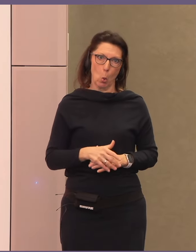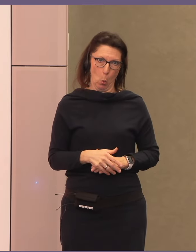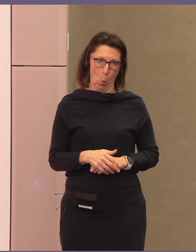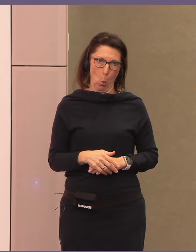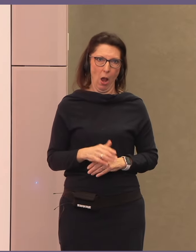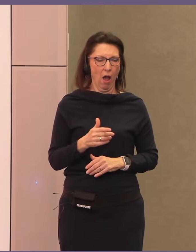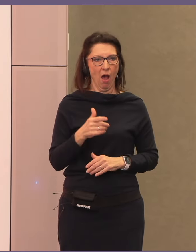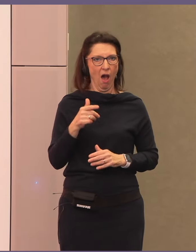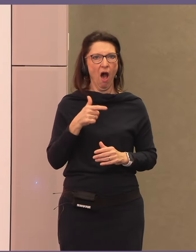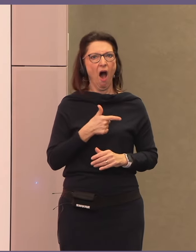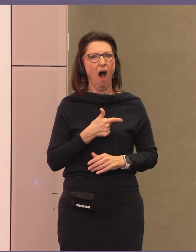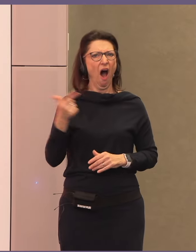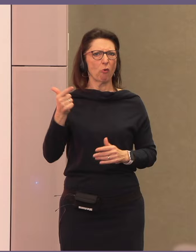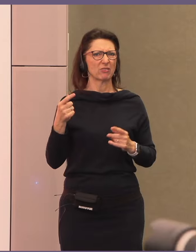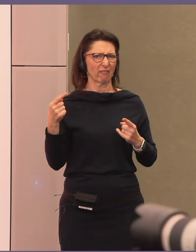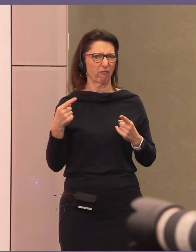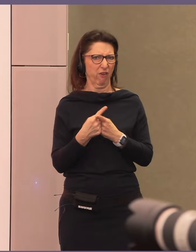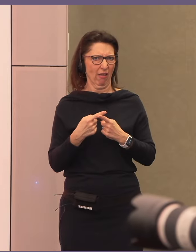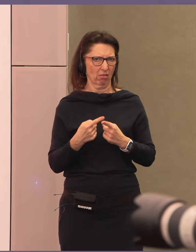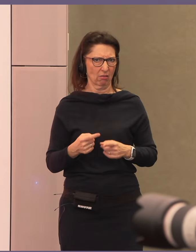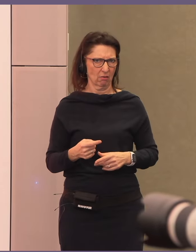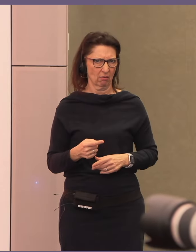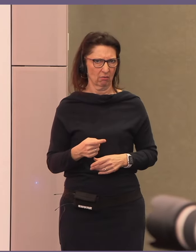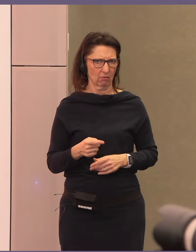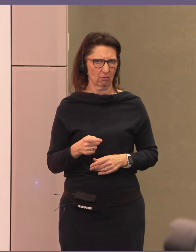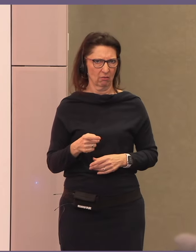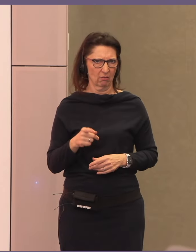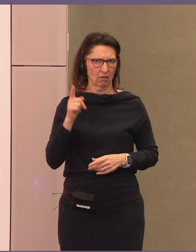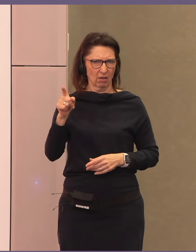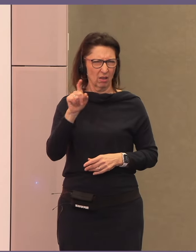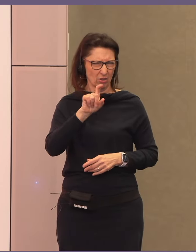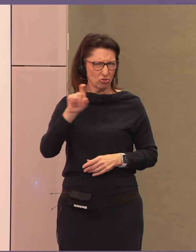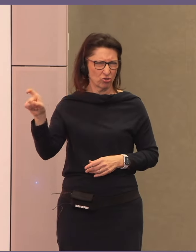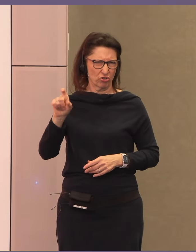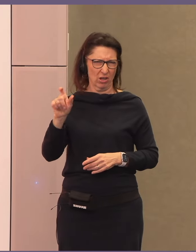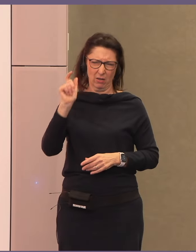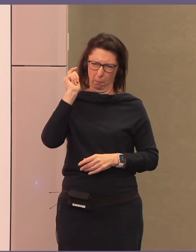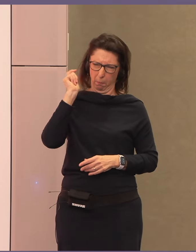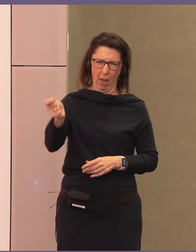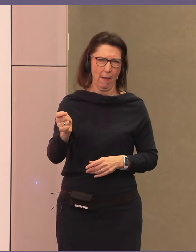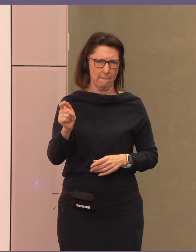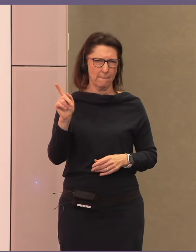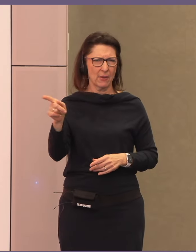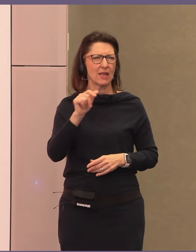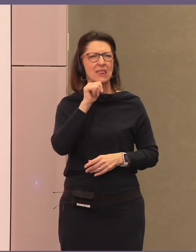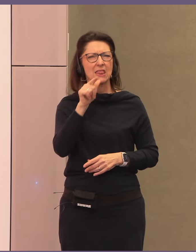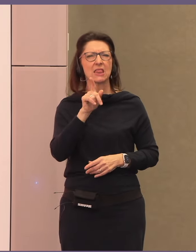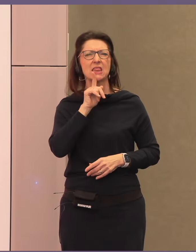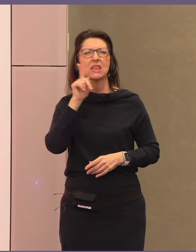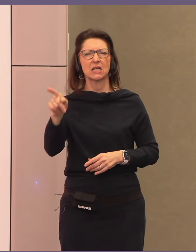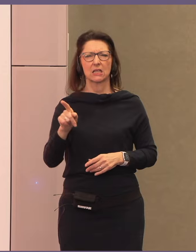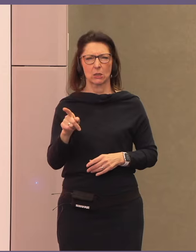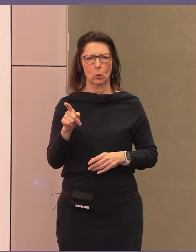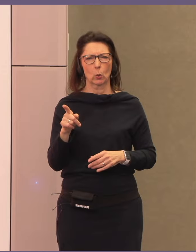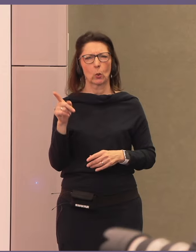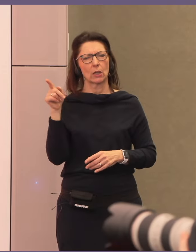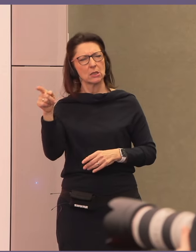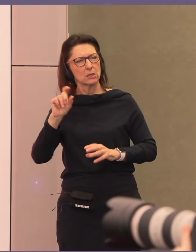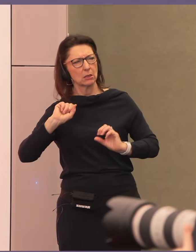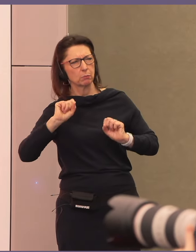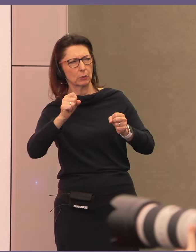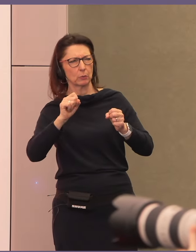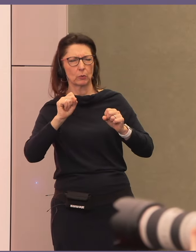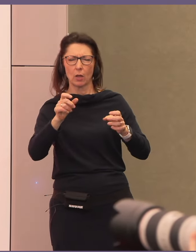Ausländerfeindlichkeit, das Spülen und das Hintreten auf Schichten. Es ist nicht nur mehr das Gegeneinander ausspülen, auch das traditionelle,